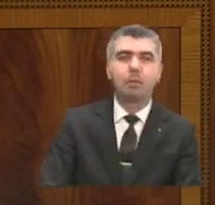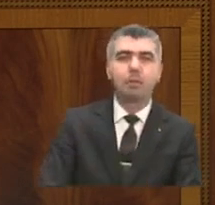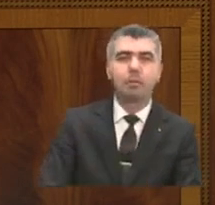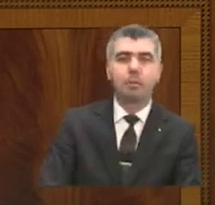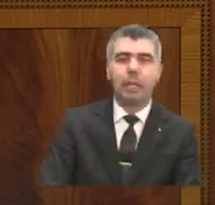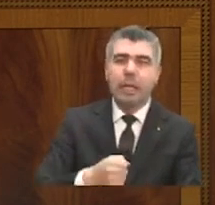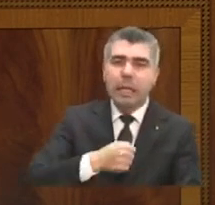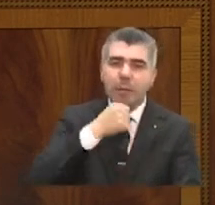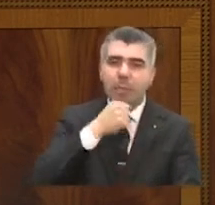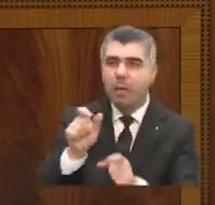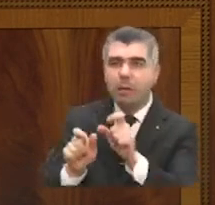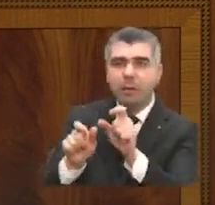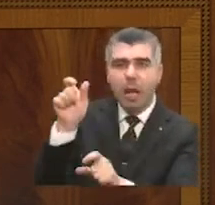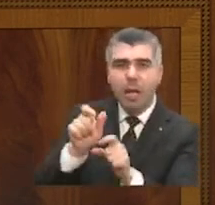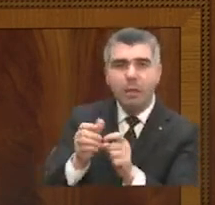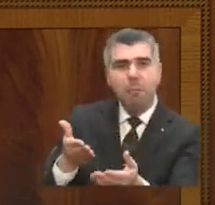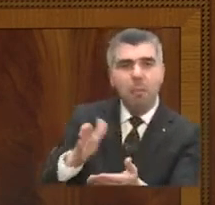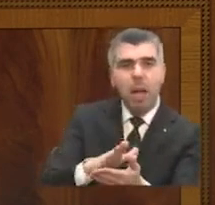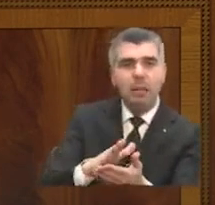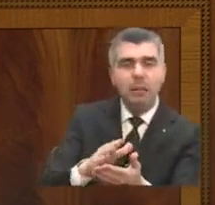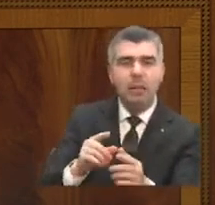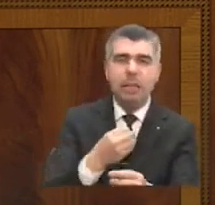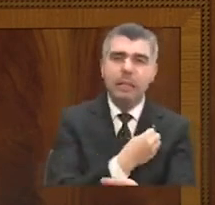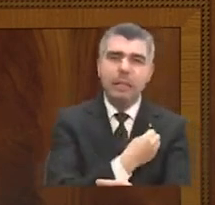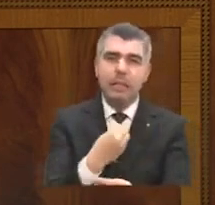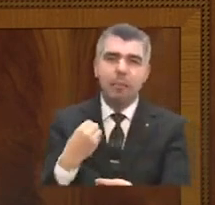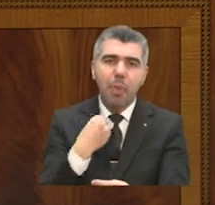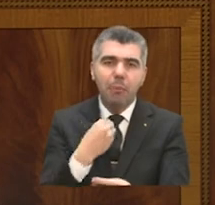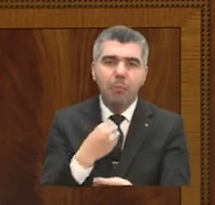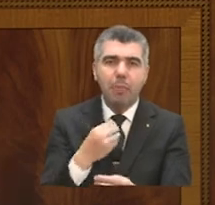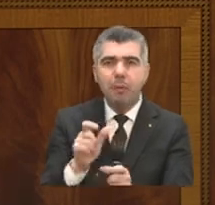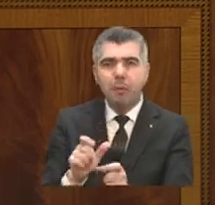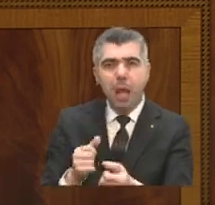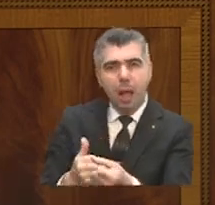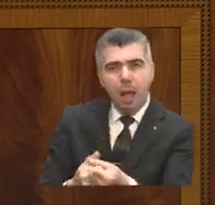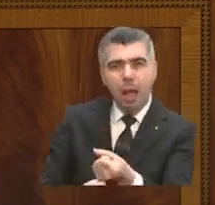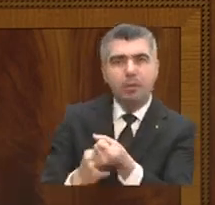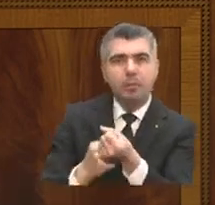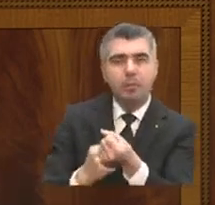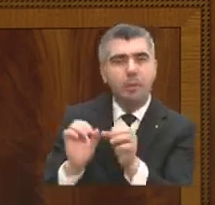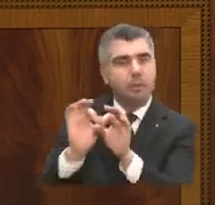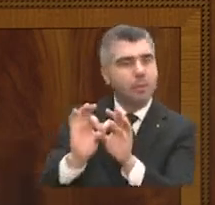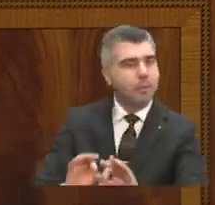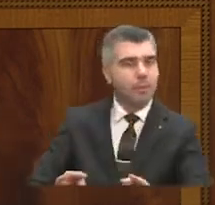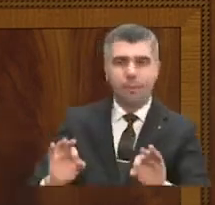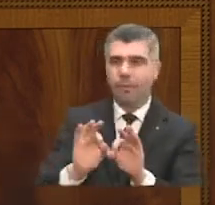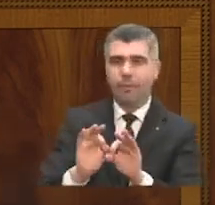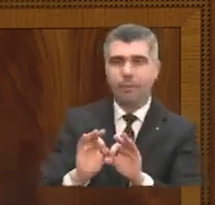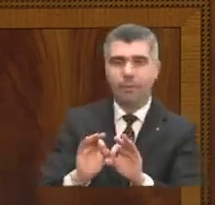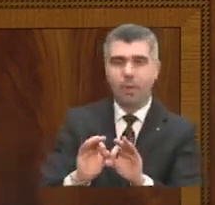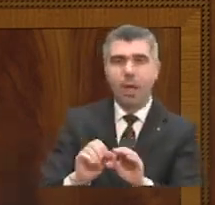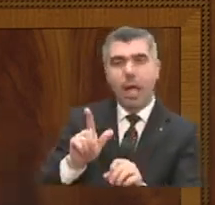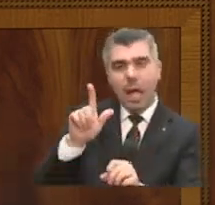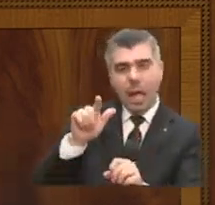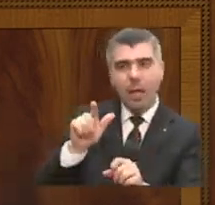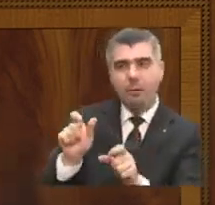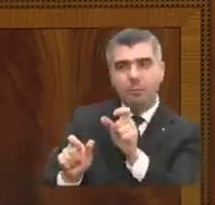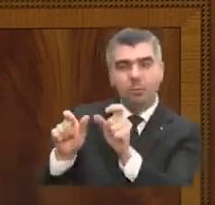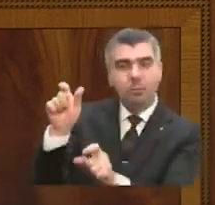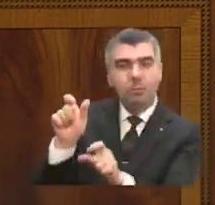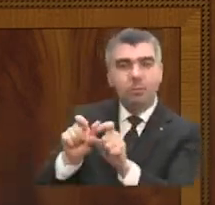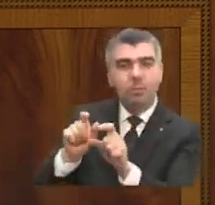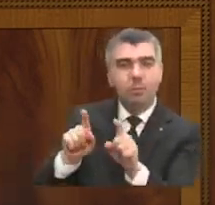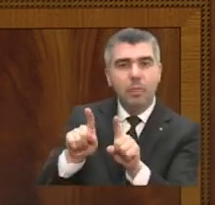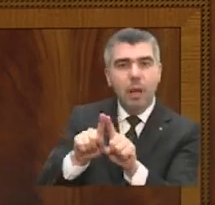تركتم كبار السن يموتون بالمستشفيات ودور العجزة بدون أي إحساس بالذنب، وتحول بعض منكم